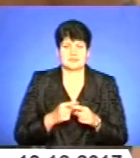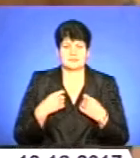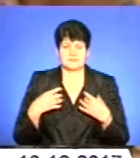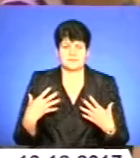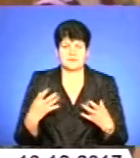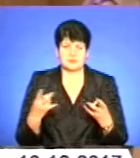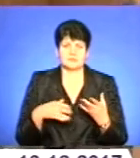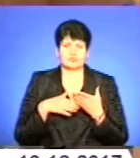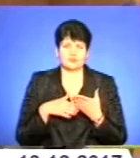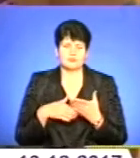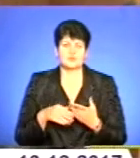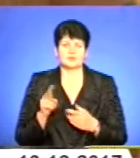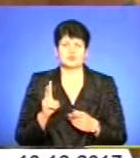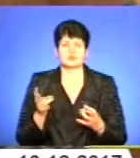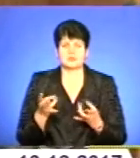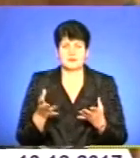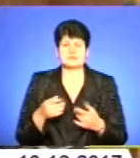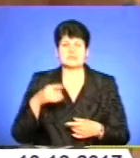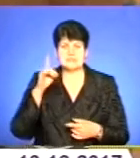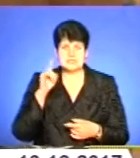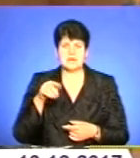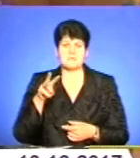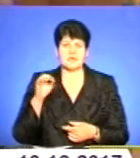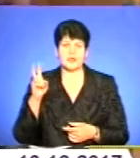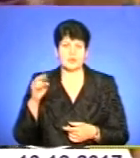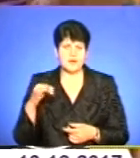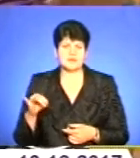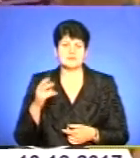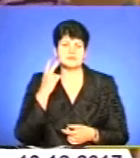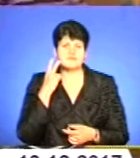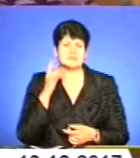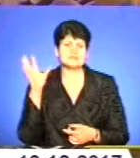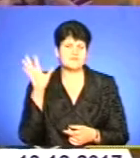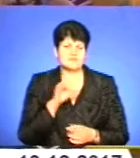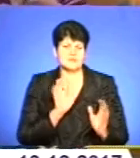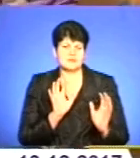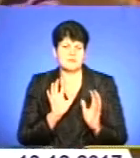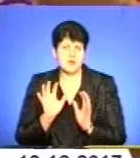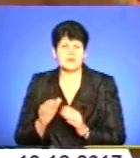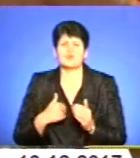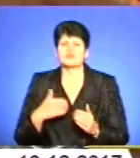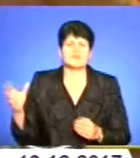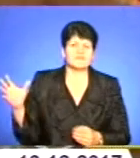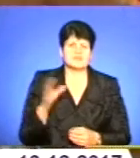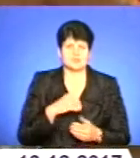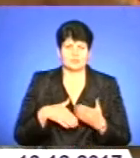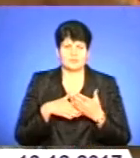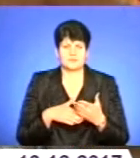дітям, які потребують цього. Знаємо, Миколайко завжди за всіх дбає і хоче всім допомогти, тому я